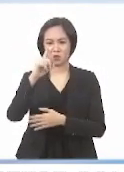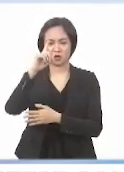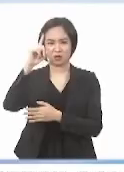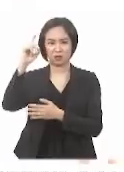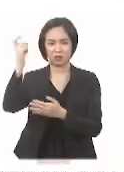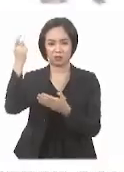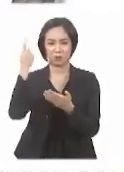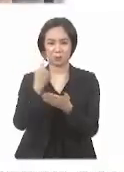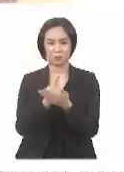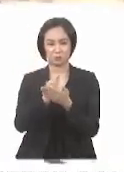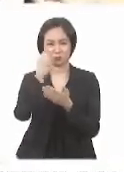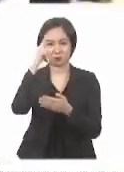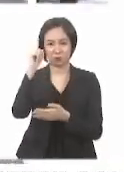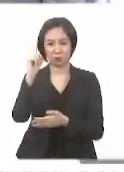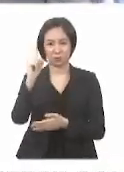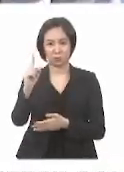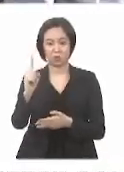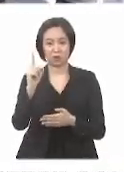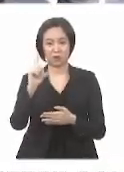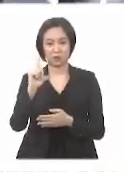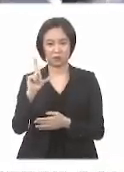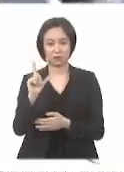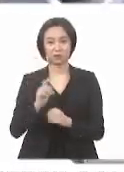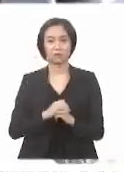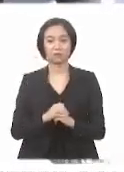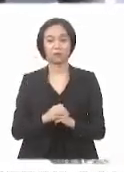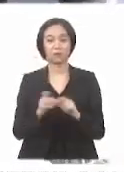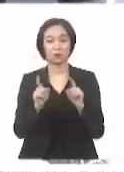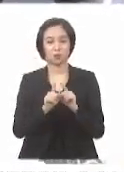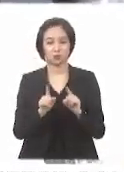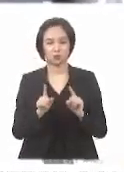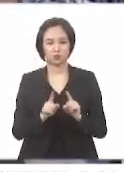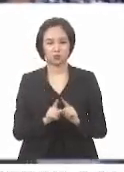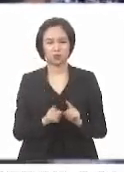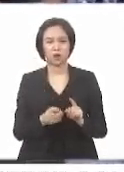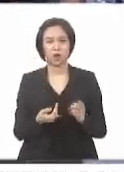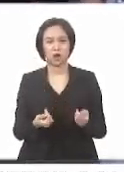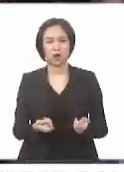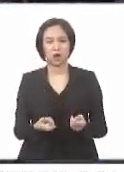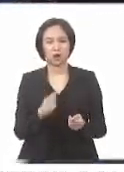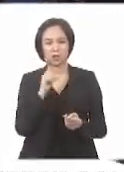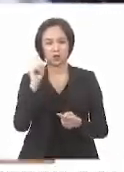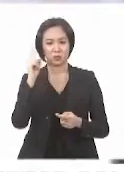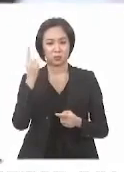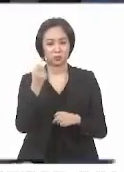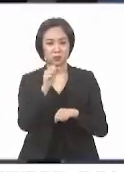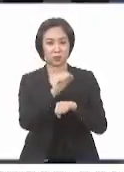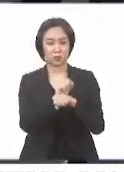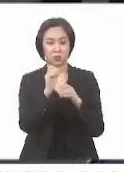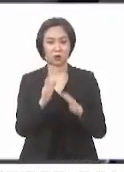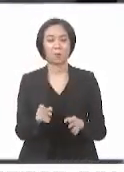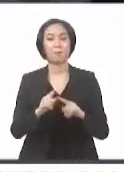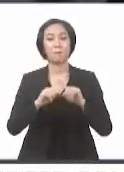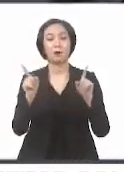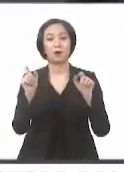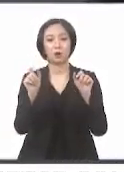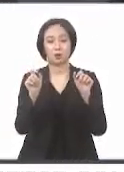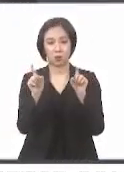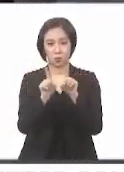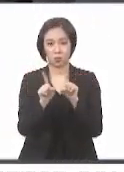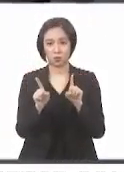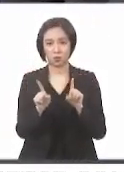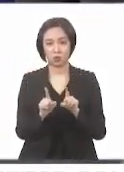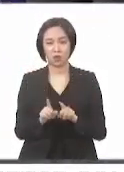kada litro. Ayon sa senador, hindi lang mga manggagawa ang makikinabang rito kundi pati ang mga employer dahil mas makakatipid